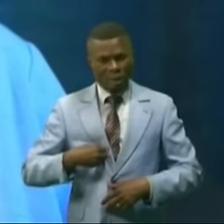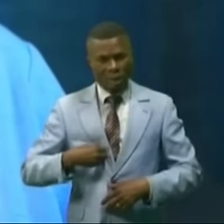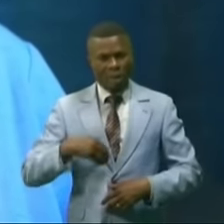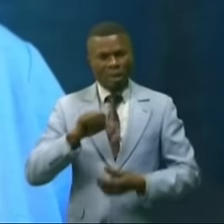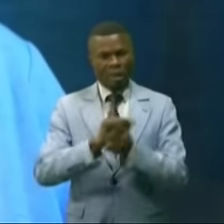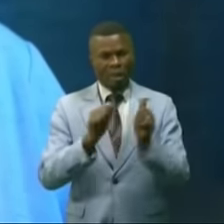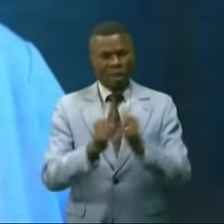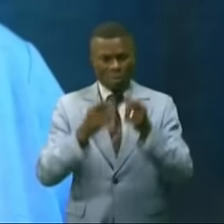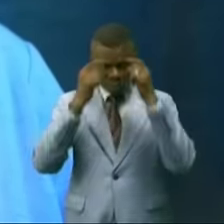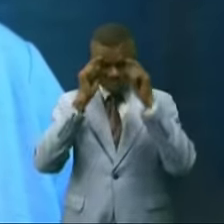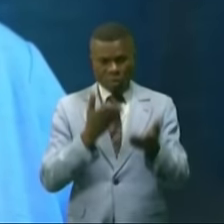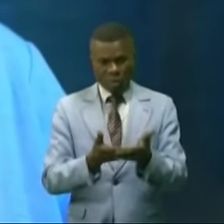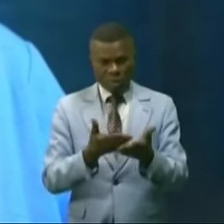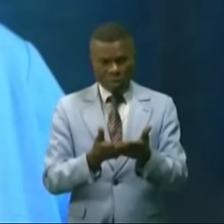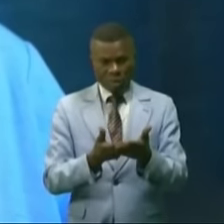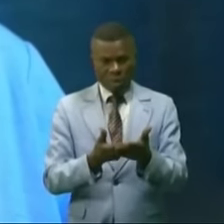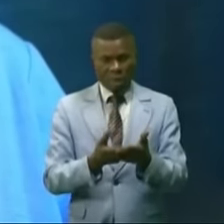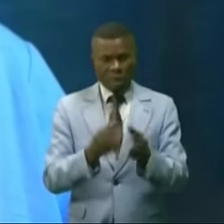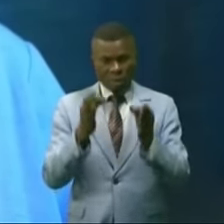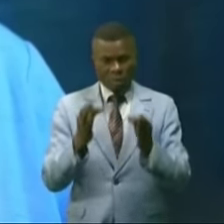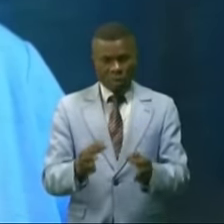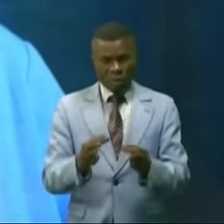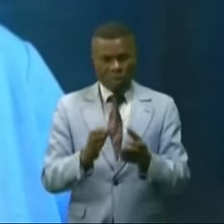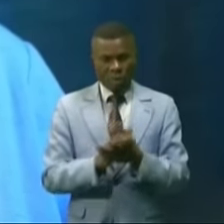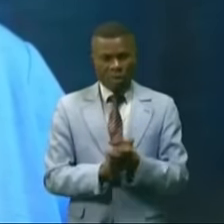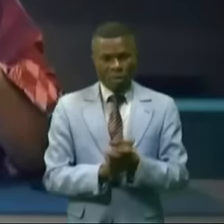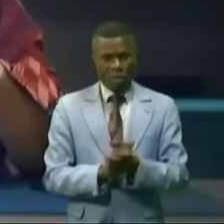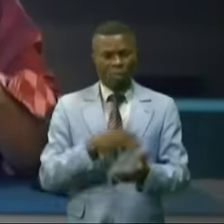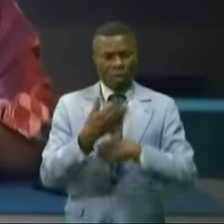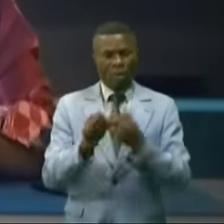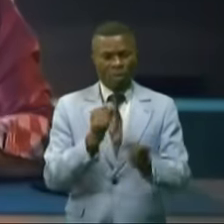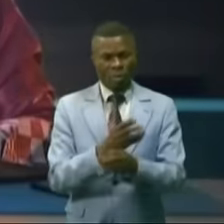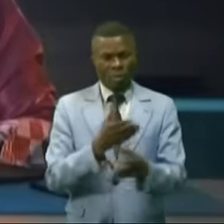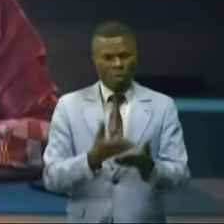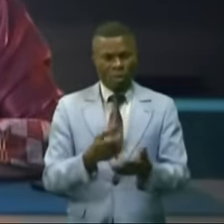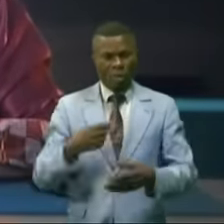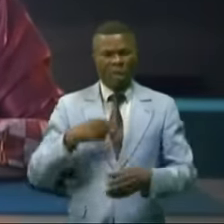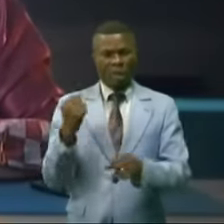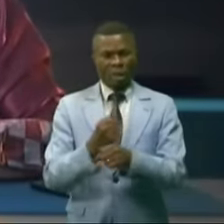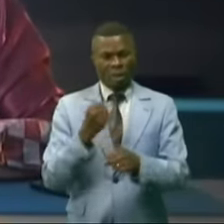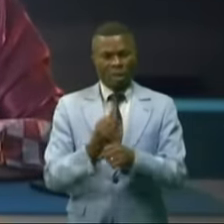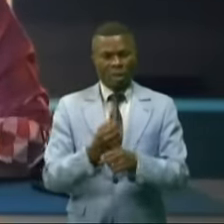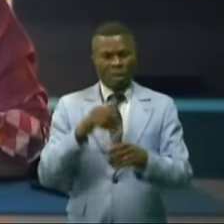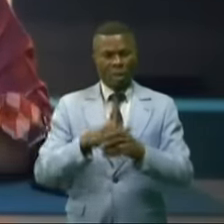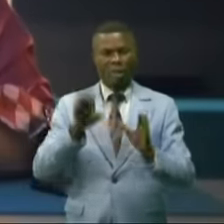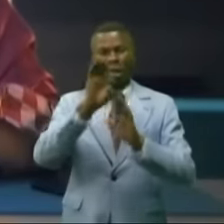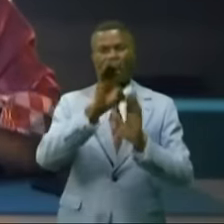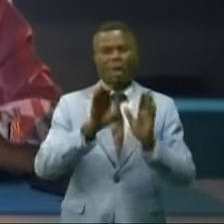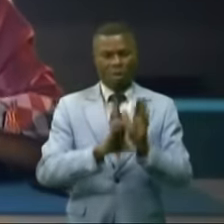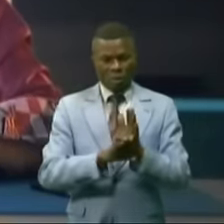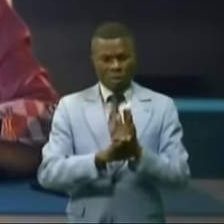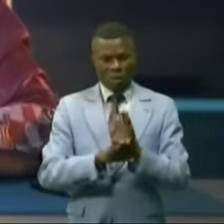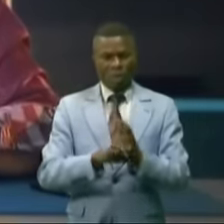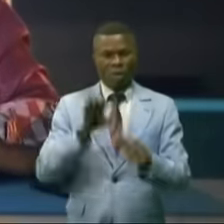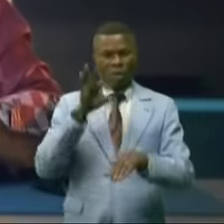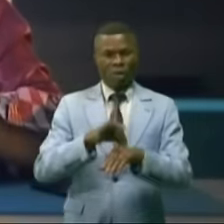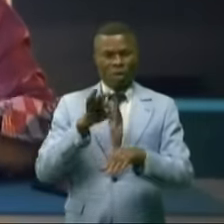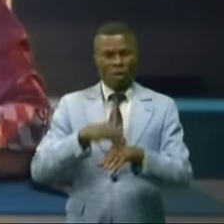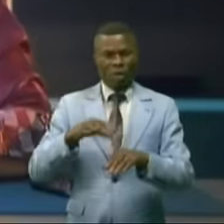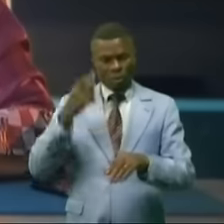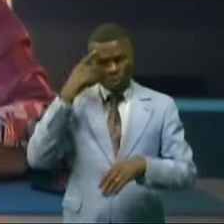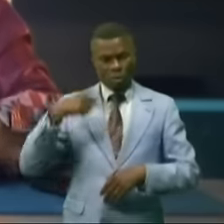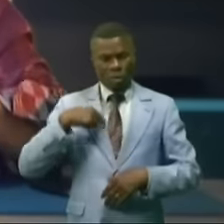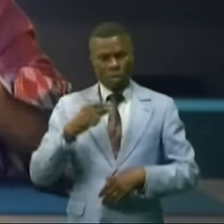des décisions. Ce qu'on croyait impossible a pu se réaliser. Nous avons travaillé dans la Constitution, c'est l'occasion qu'on a eue